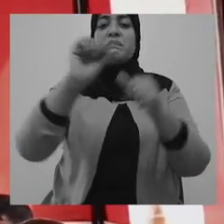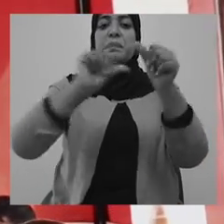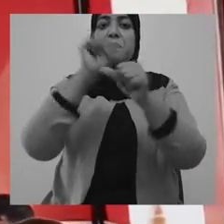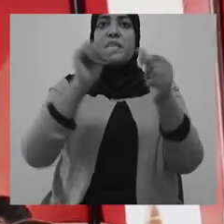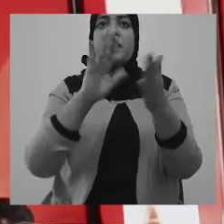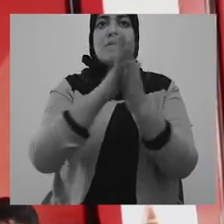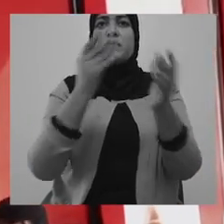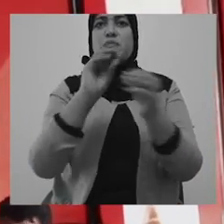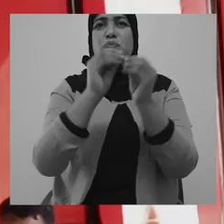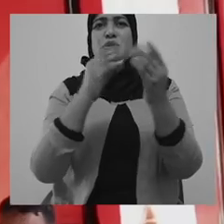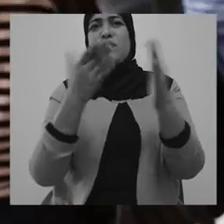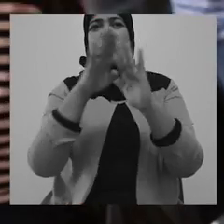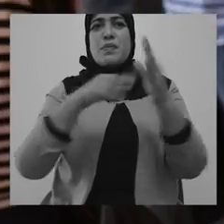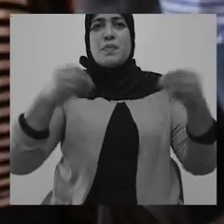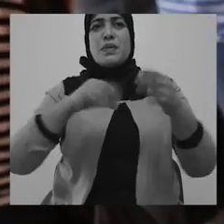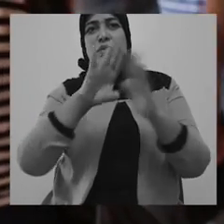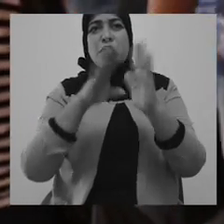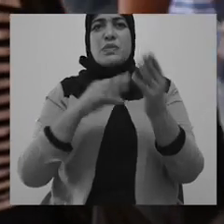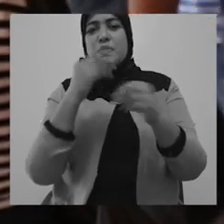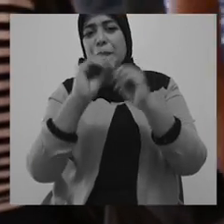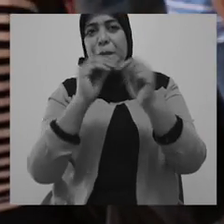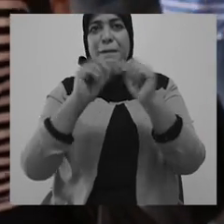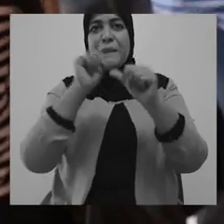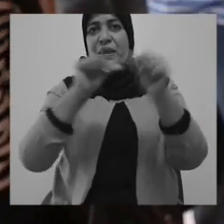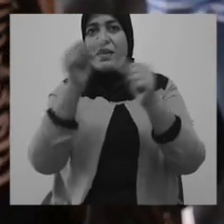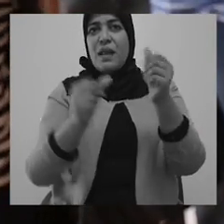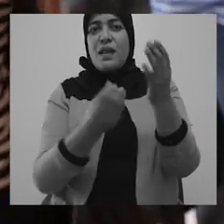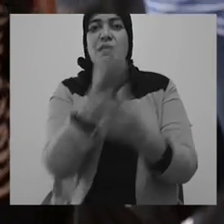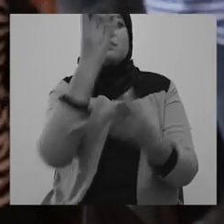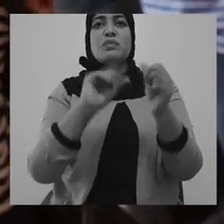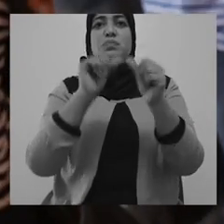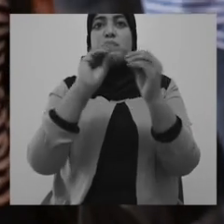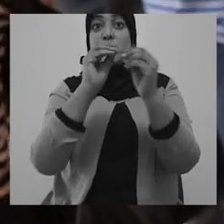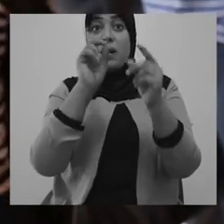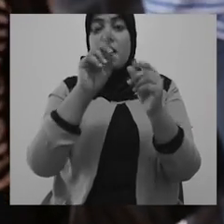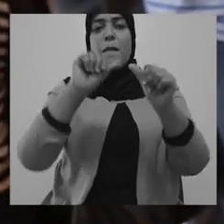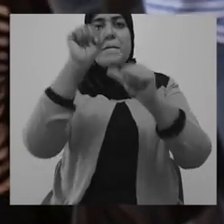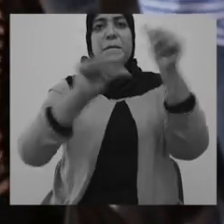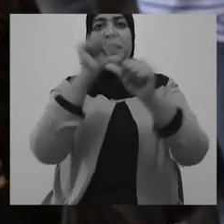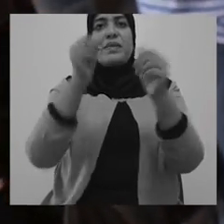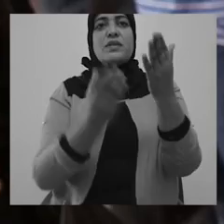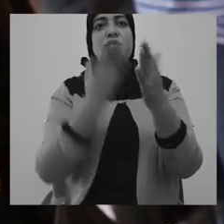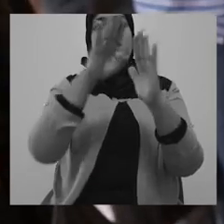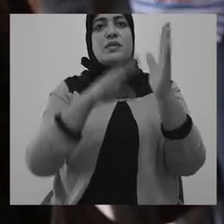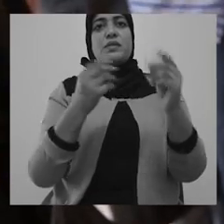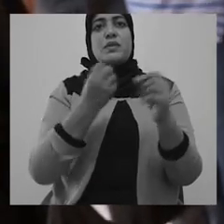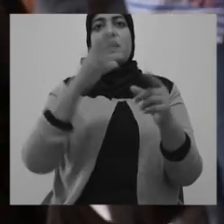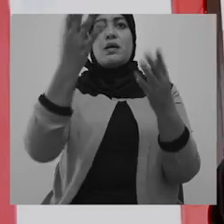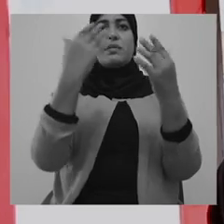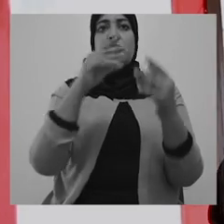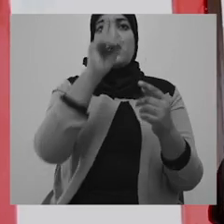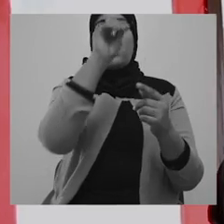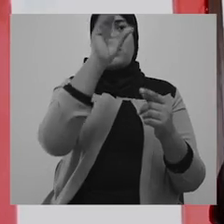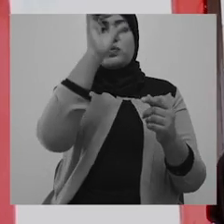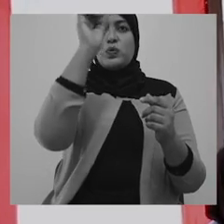locales inclusives, qui a été développée par une équipe de consultants. Cette formation a